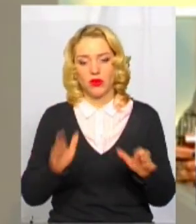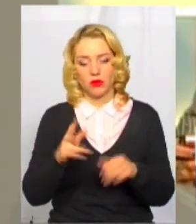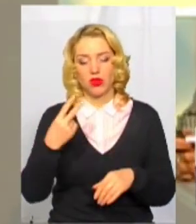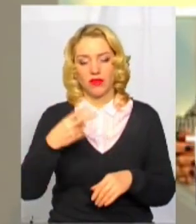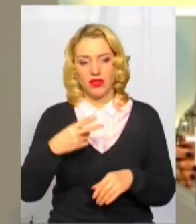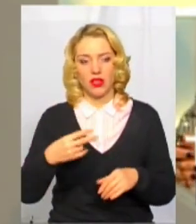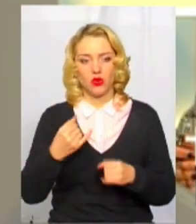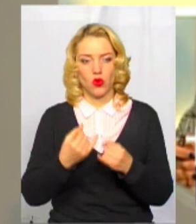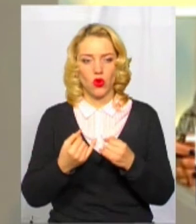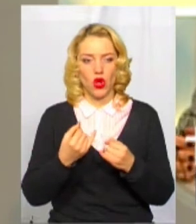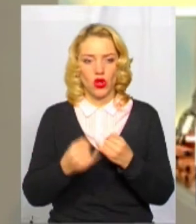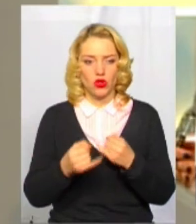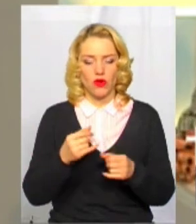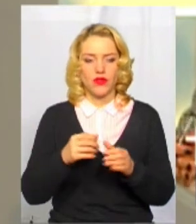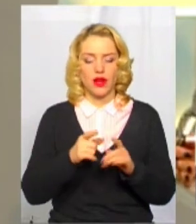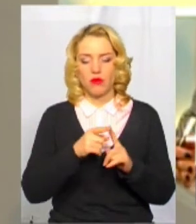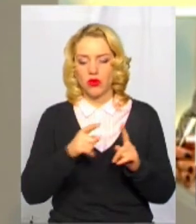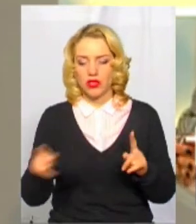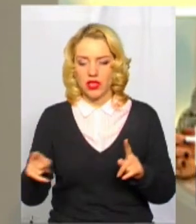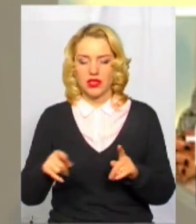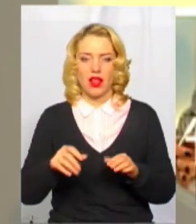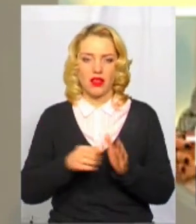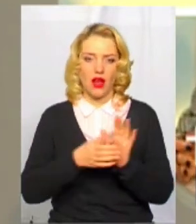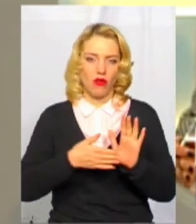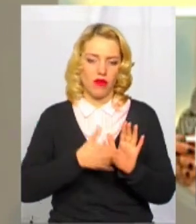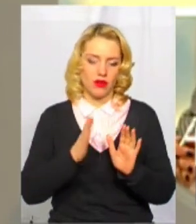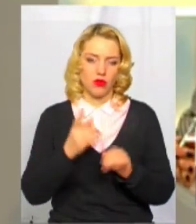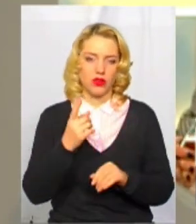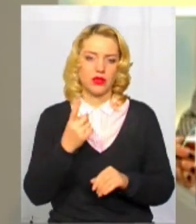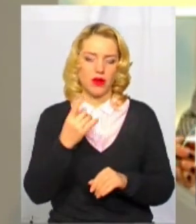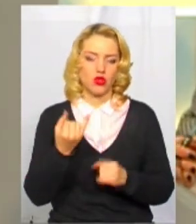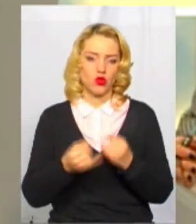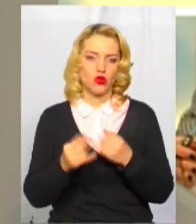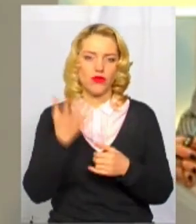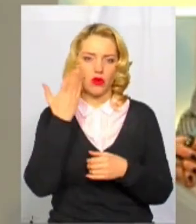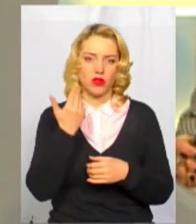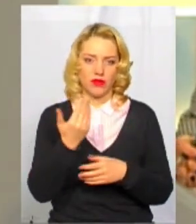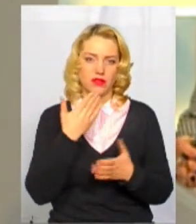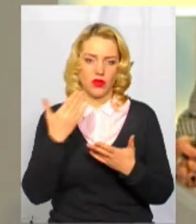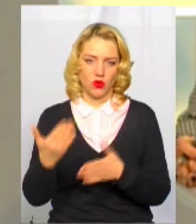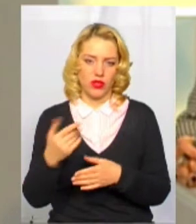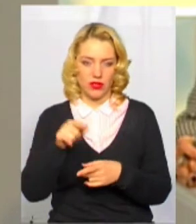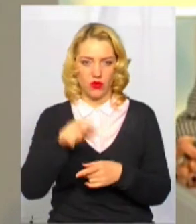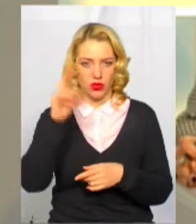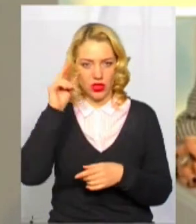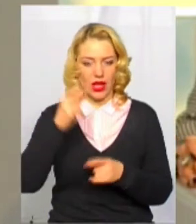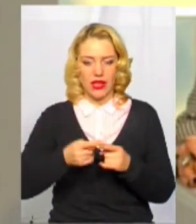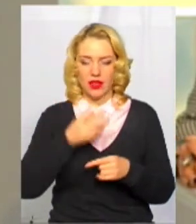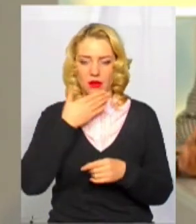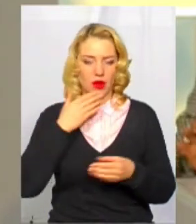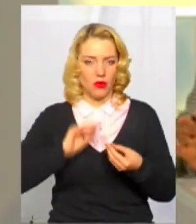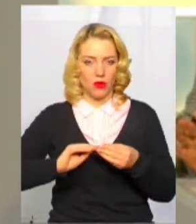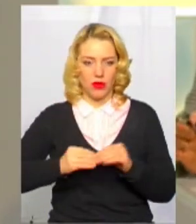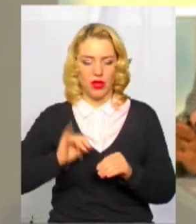20 жовтня, то процес нарахування вас буде з 1 жовтня, з дня звернення вас до органів соціального захисту. То не є проблема